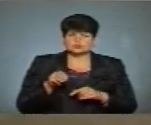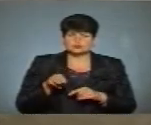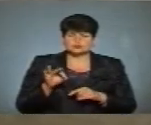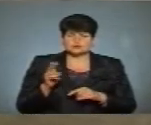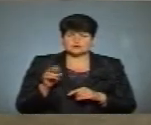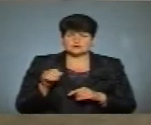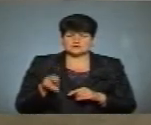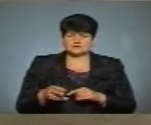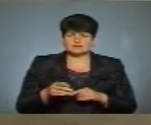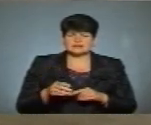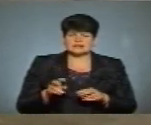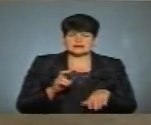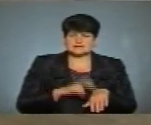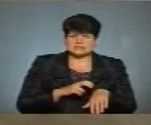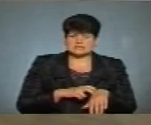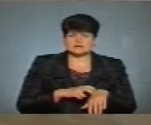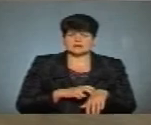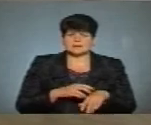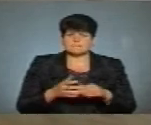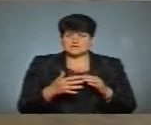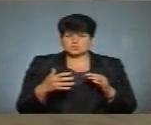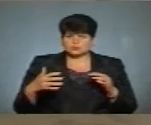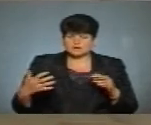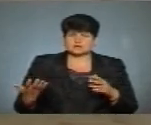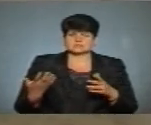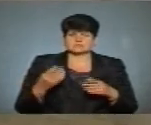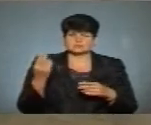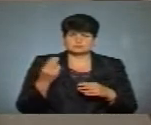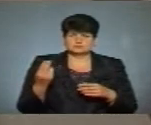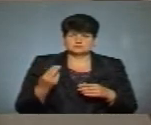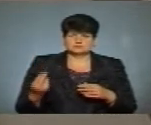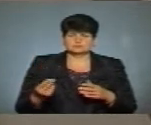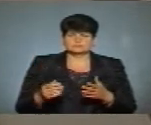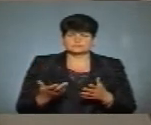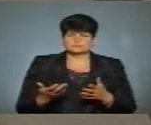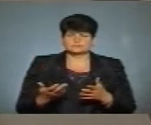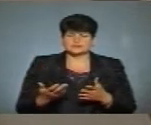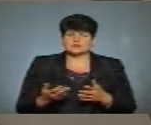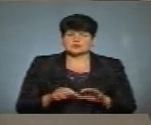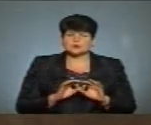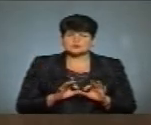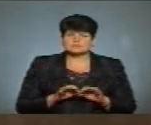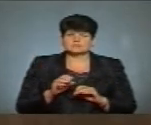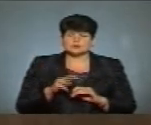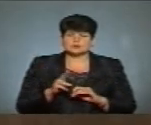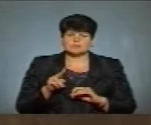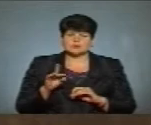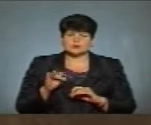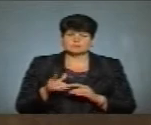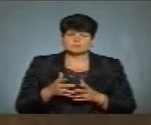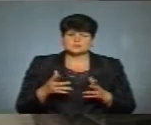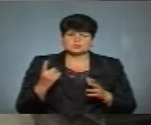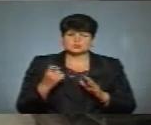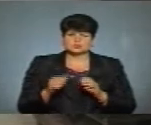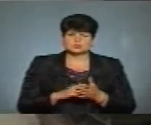лікаря, бандуриста, художника, поета, почесного громадянина міста Бережани. Як розповів Микола Протів, тут більше сотні